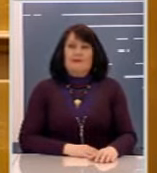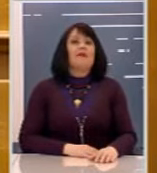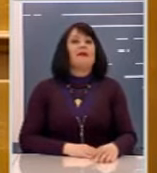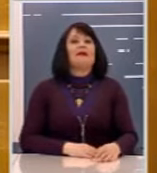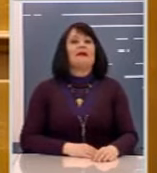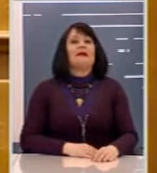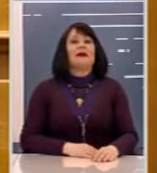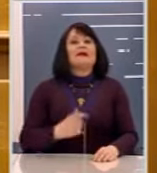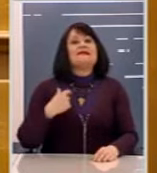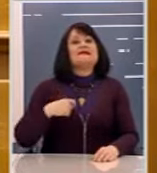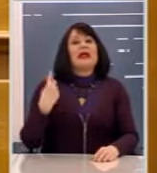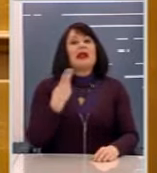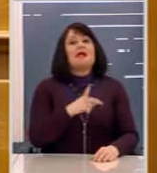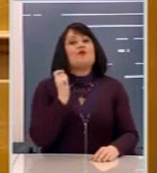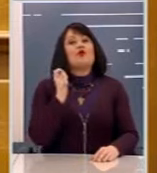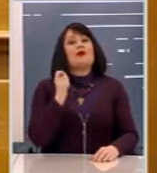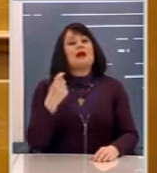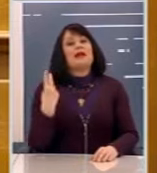πολιτικά στελέχη